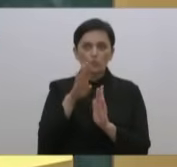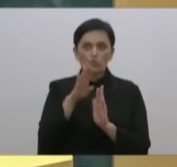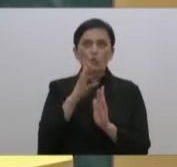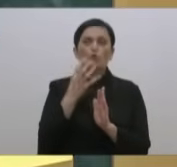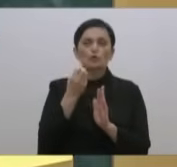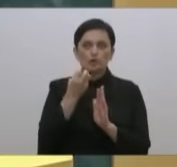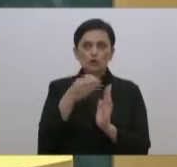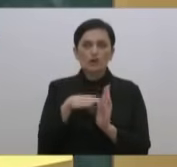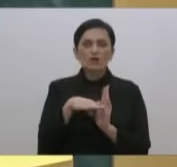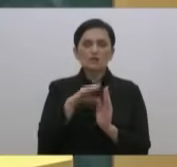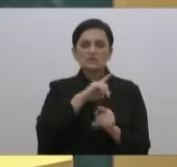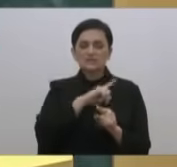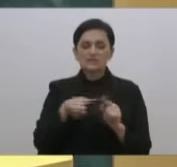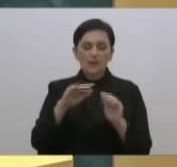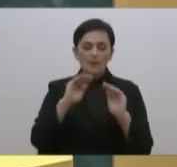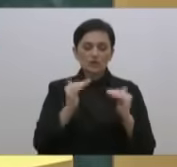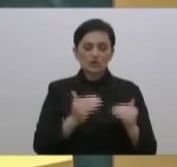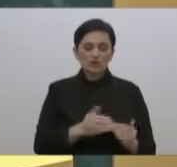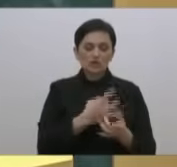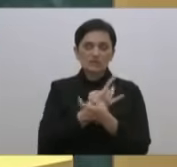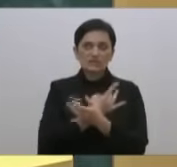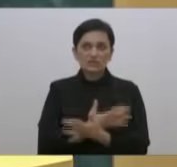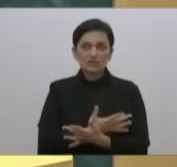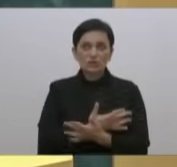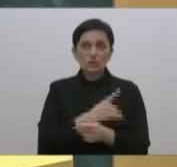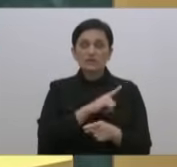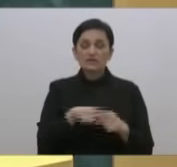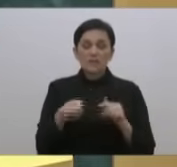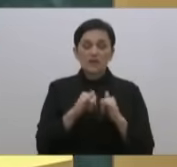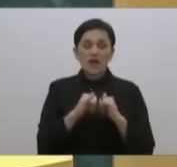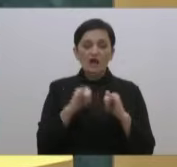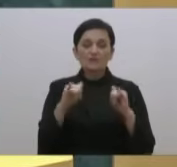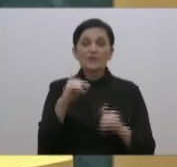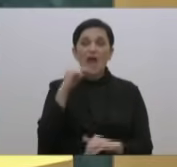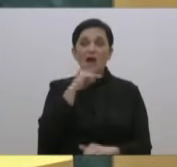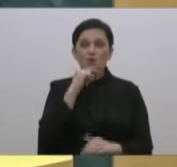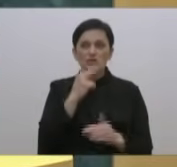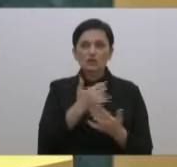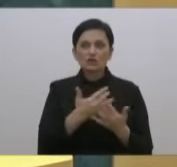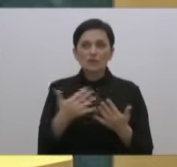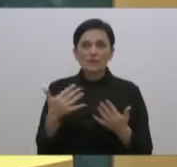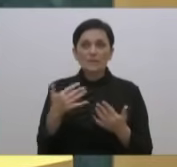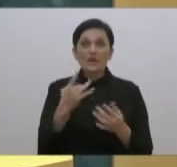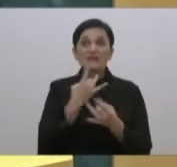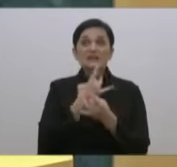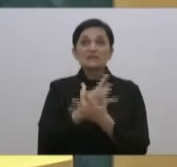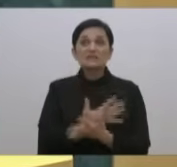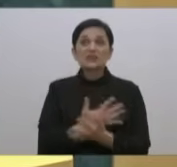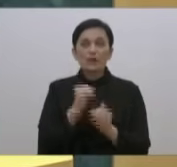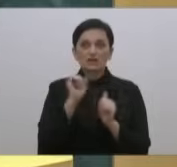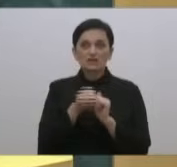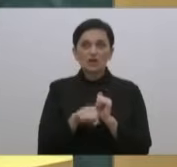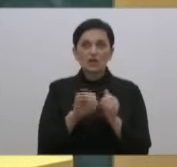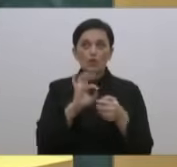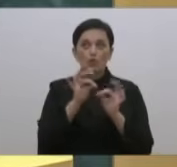იგი უფრო სწრაფად შევამცირებთ სიღარიბესაც, უფრო სწრაფად განვითარდება ეკონომიკა და ასე შემდეგ. Და სიღარიბის დაძლევის